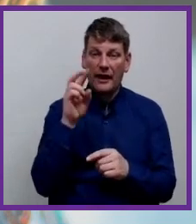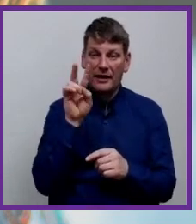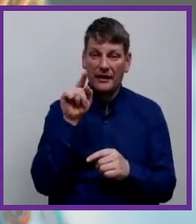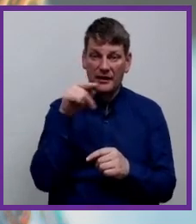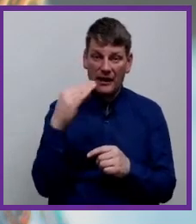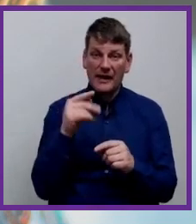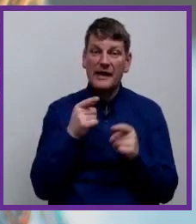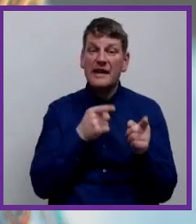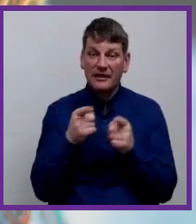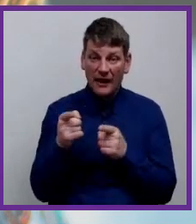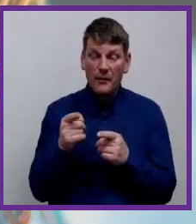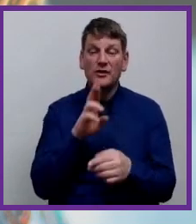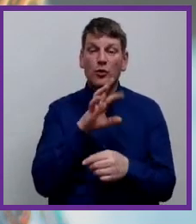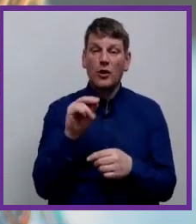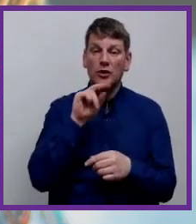ietekmējās no Džemmas.